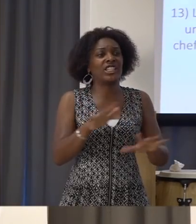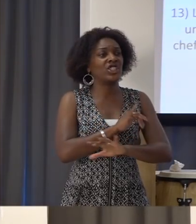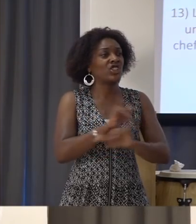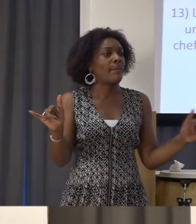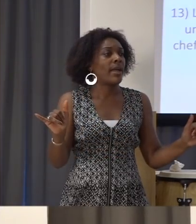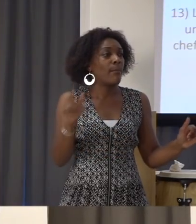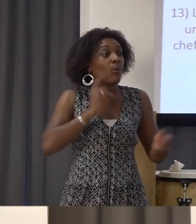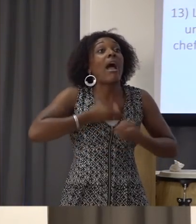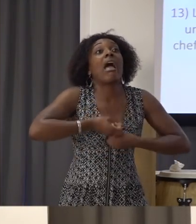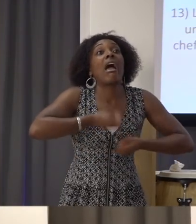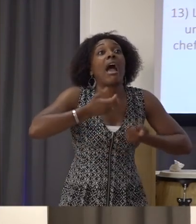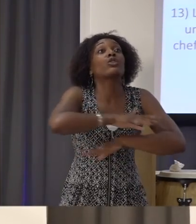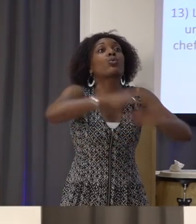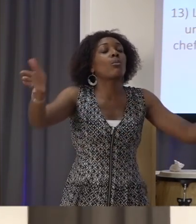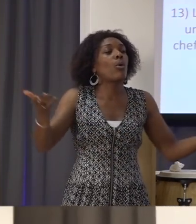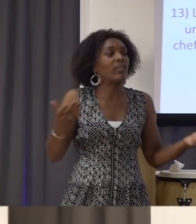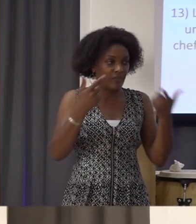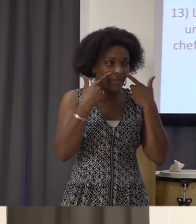Alléluia.